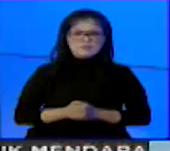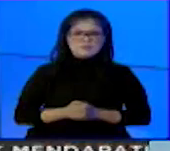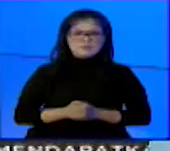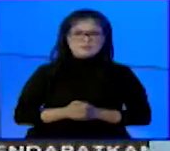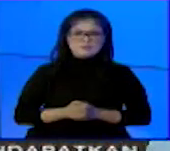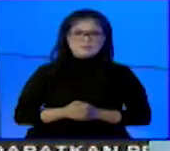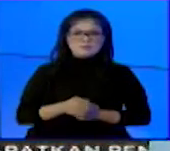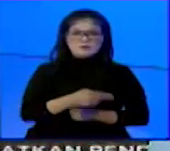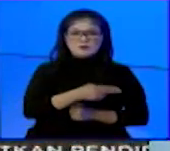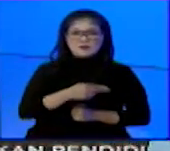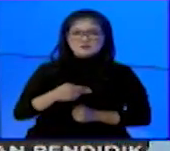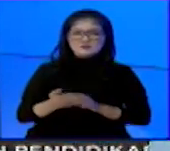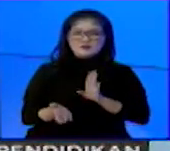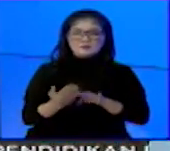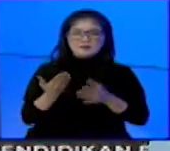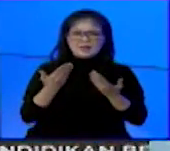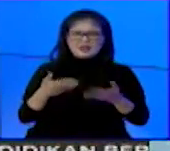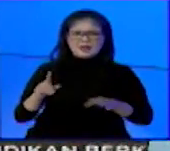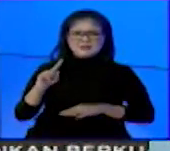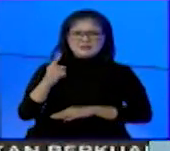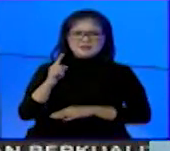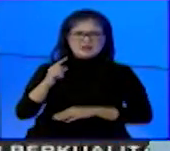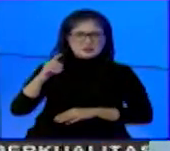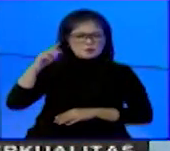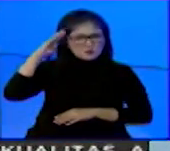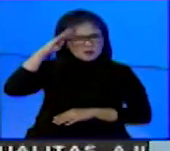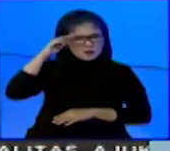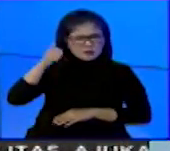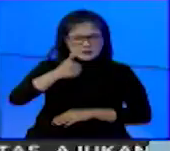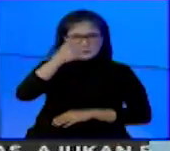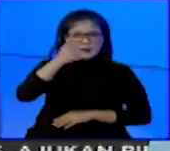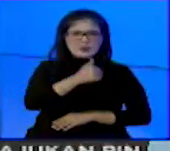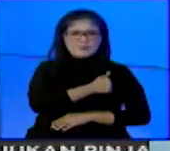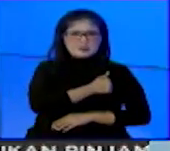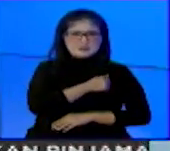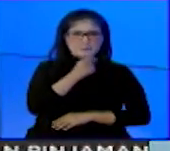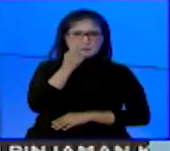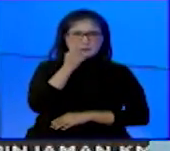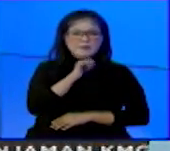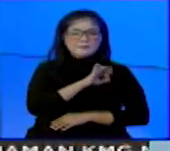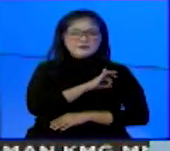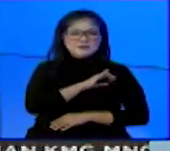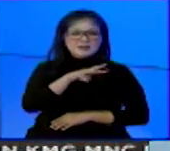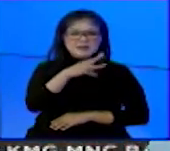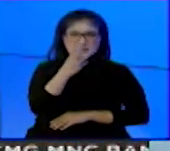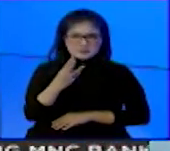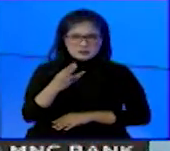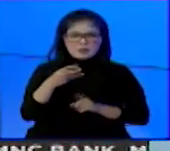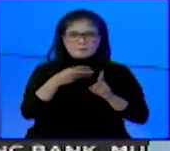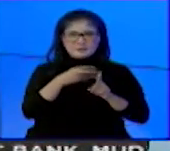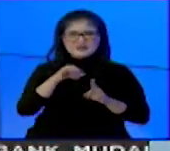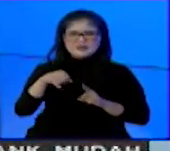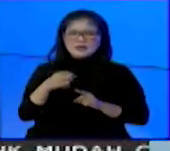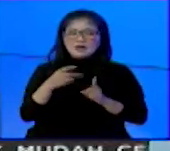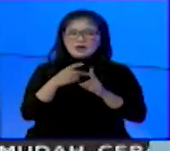Pemirsa, Indonesia kembali kehilangan salah satu putra terbaik bangsa. Presiden ketiga Republik Indonesia, Baharudin Yusuf Habibie, meninggal dunia